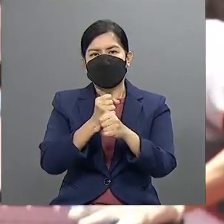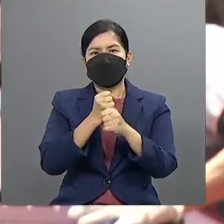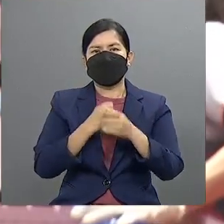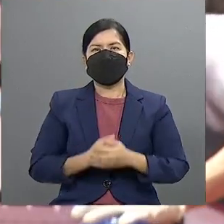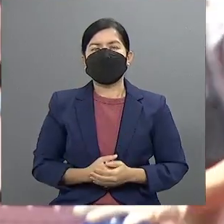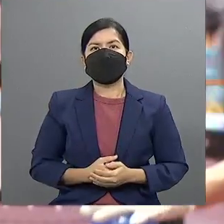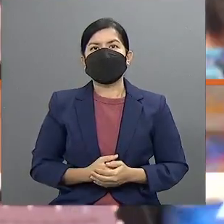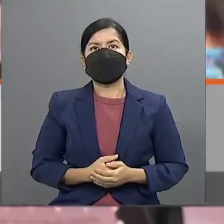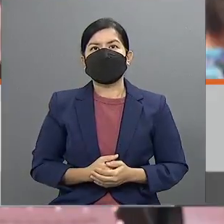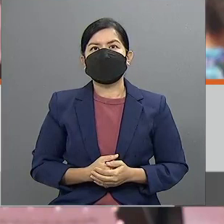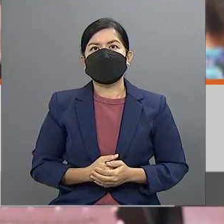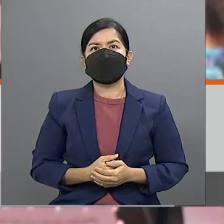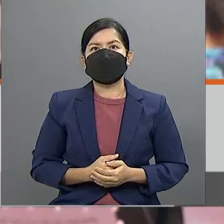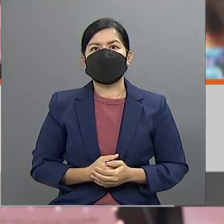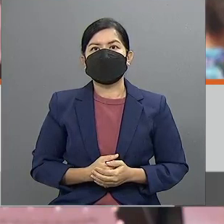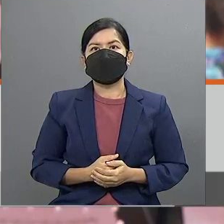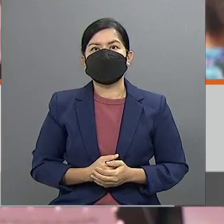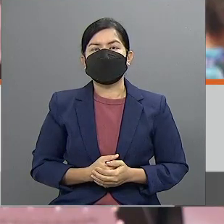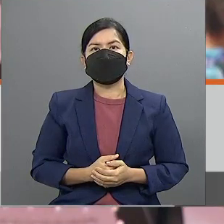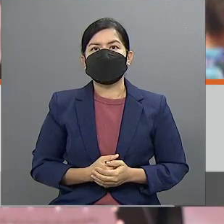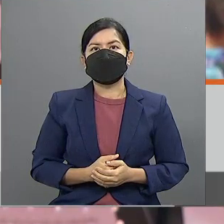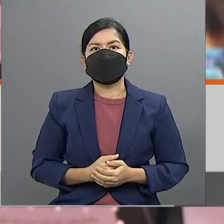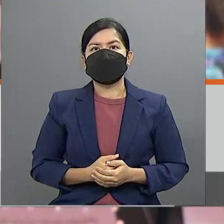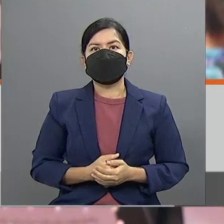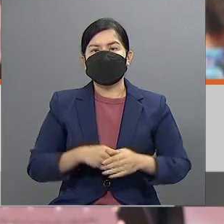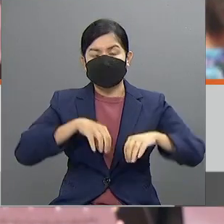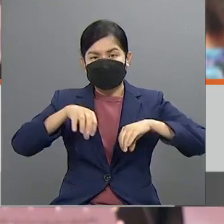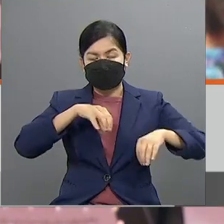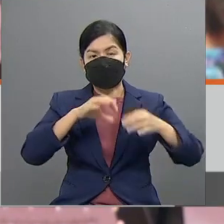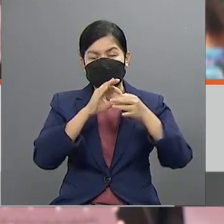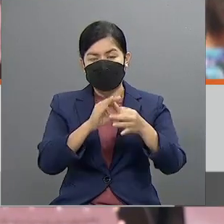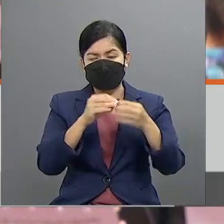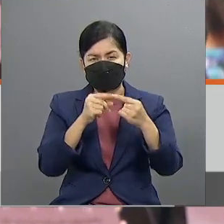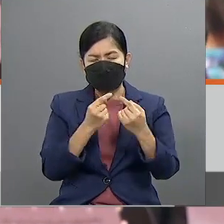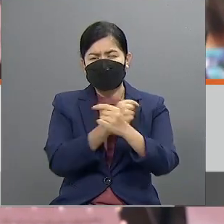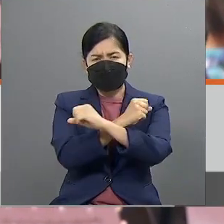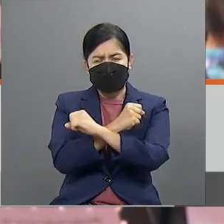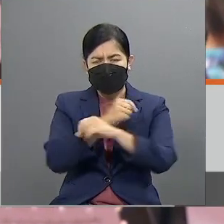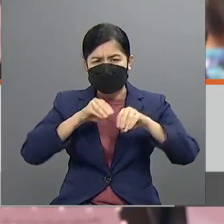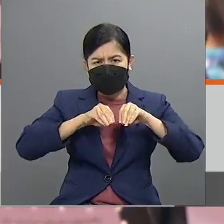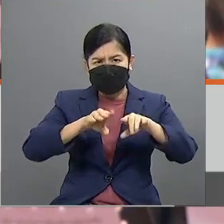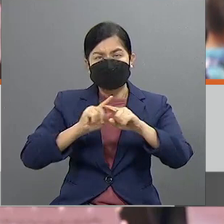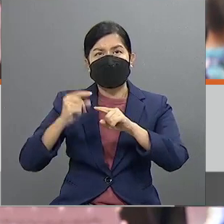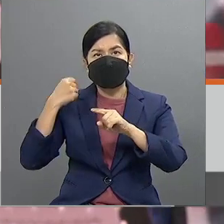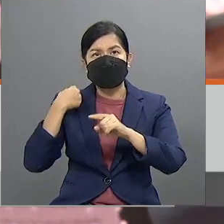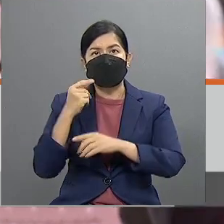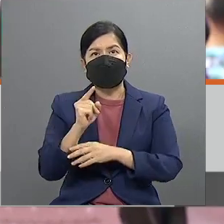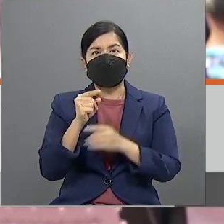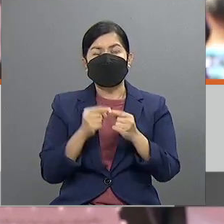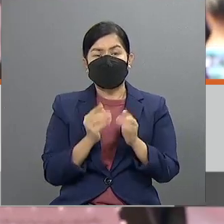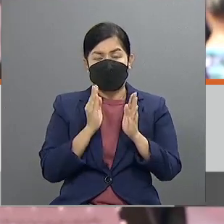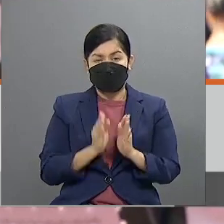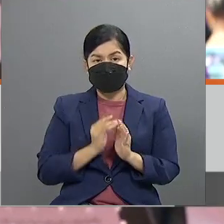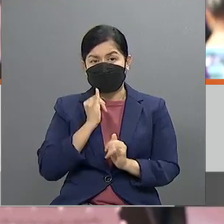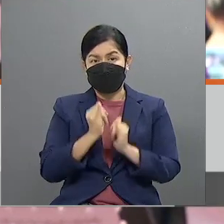ควบคุมปริมาณการเข้ารายจัดการเรื่องของการควบคุมการติดเชื้อยังไงจะต้องมีการควบคุมปริมาณการเข้ารายชั่วโมงนะคะเพราะฉะนั้นต